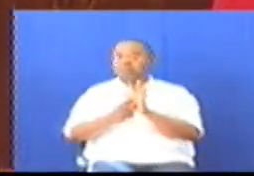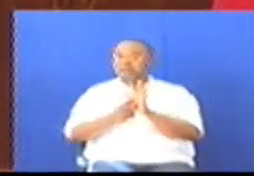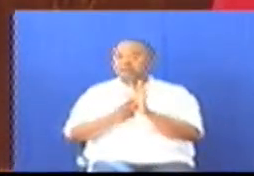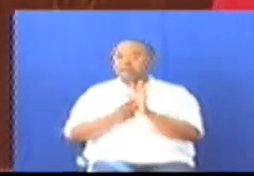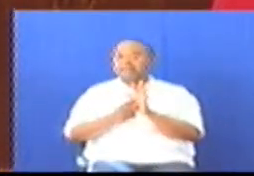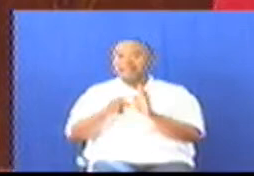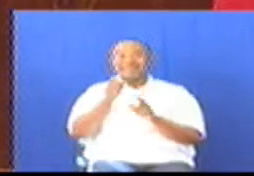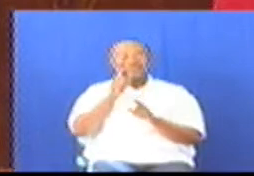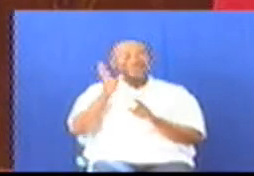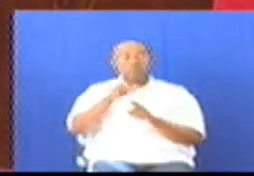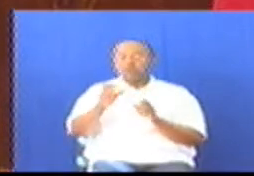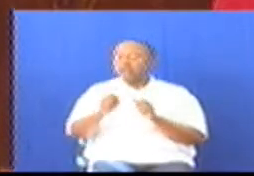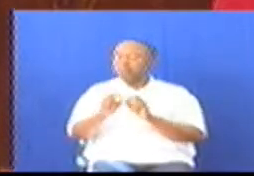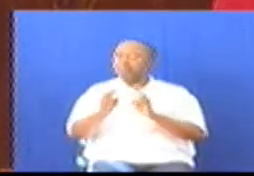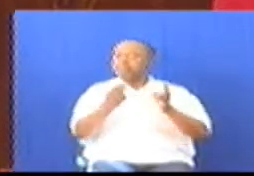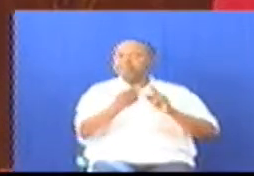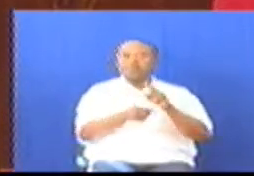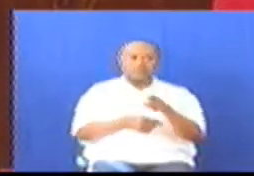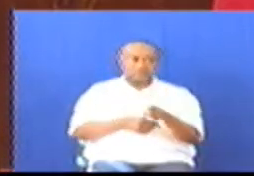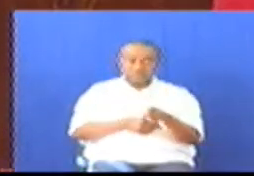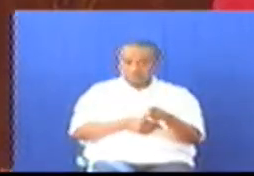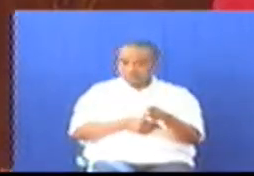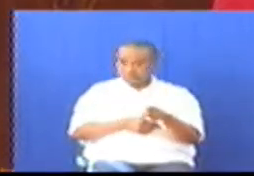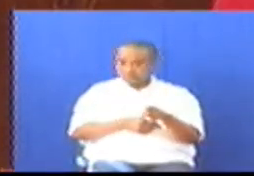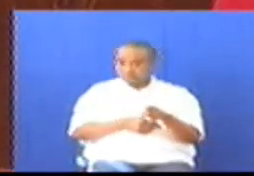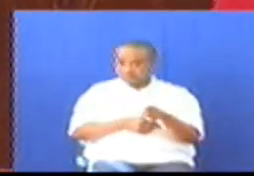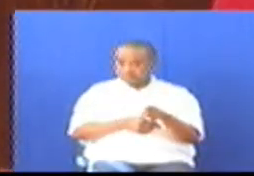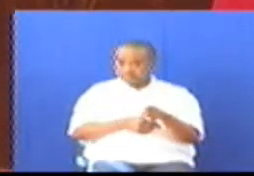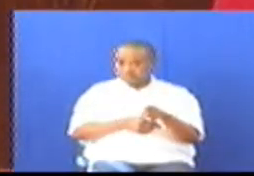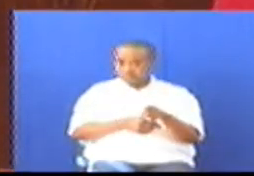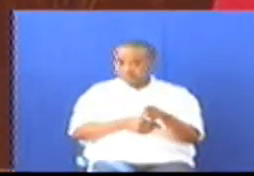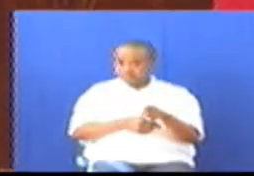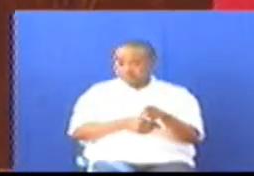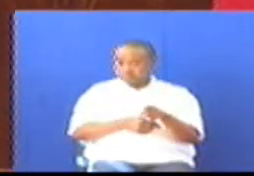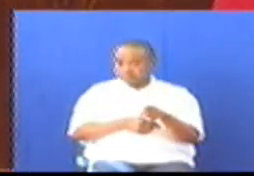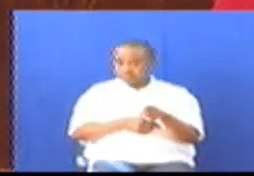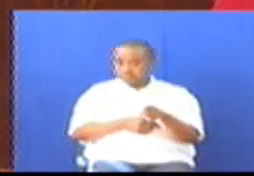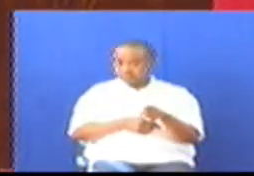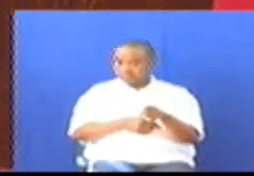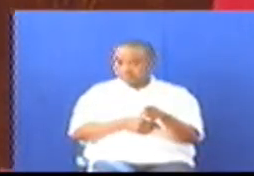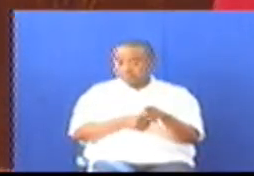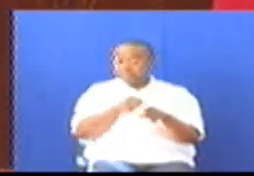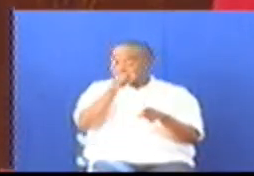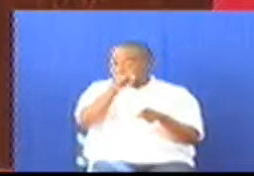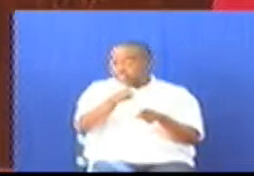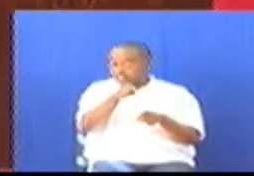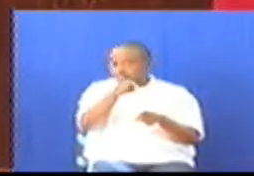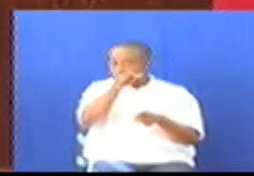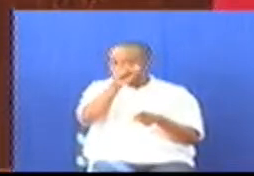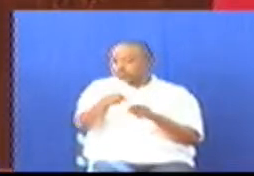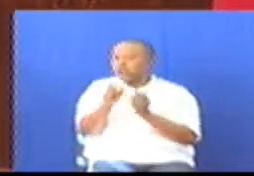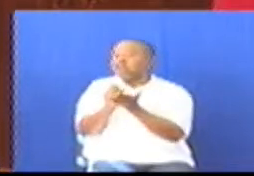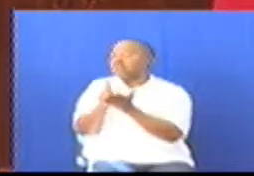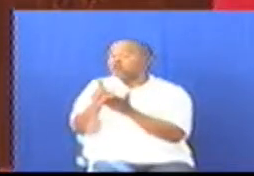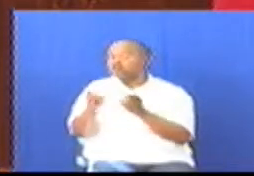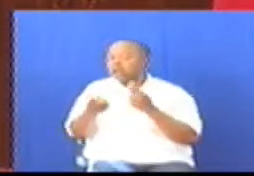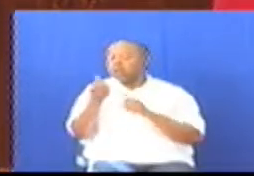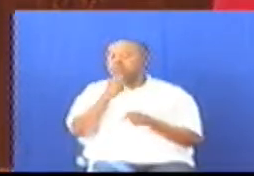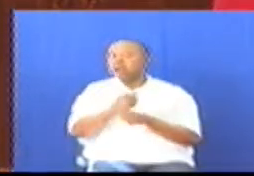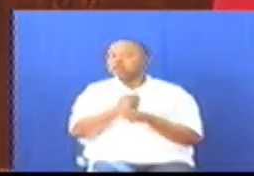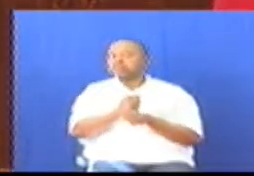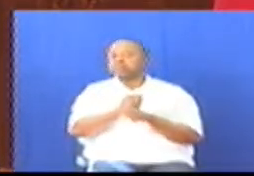kila mwaka, na wa mwisho kabisa aidha kwa kufukuzwa au kwa kuacha kazi,